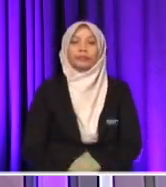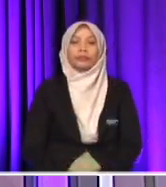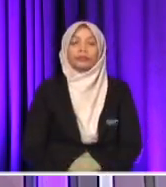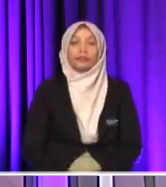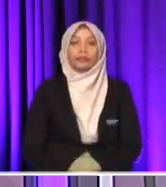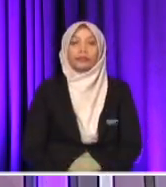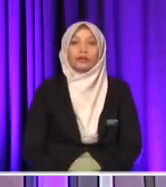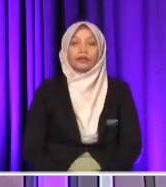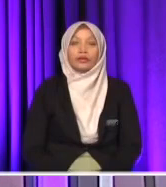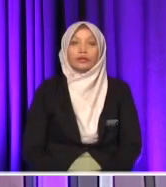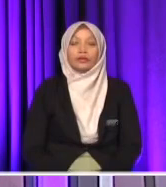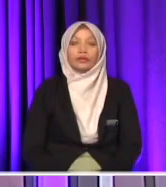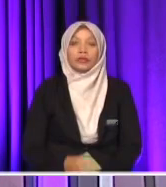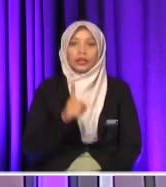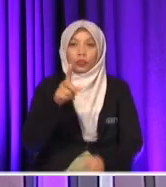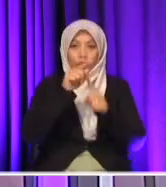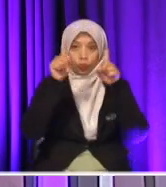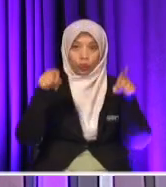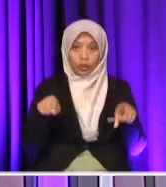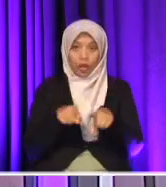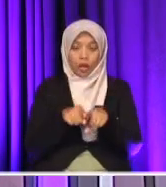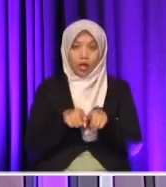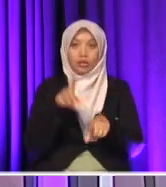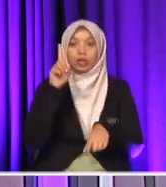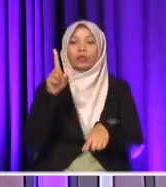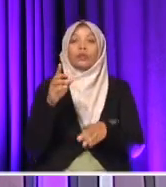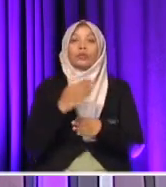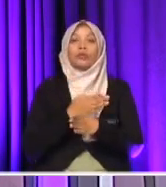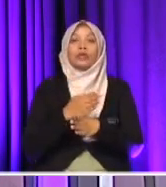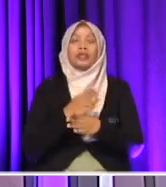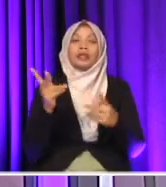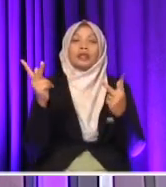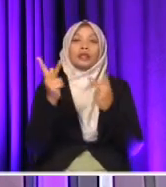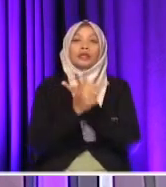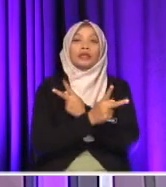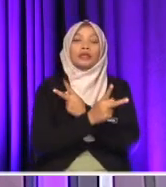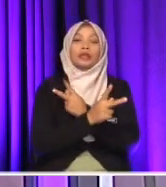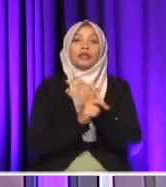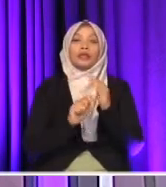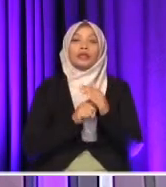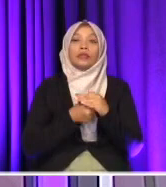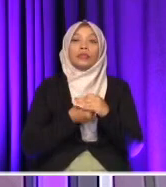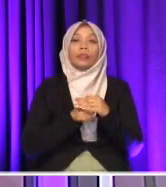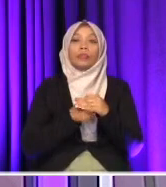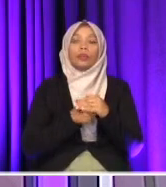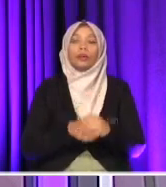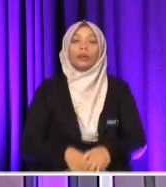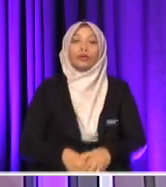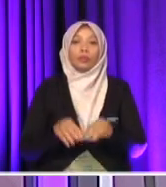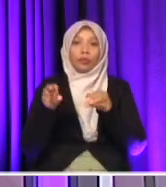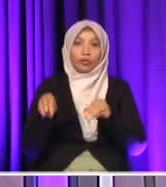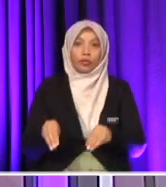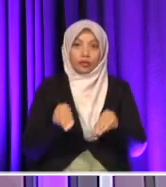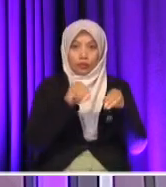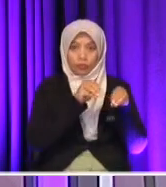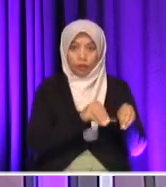tu satu bahagian, Cikgu. Ya, satu kotak tu satu bahagian. So 4 bahagian kita darab dengan tadi tombol pemboleh ubah masa per bahagian adalah 10